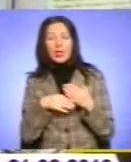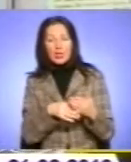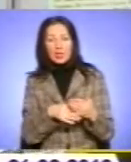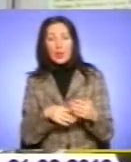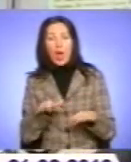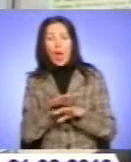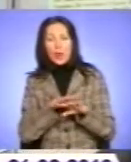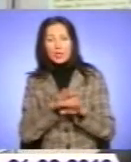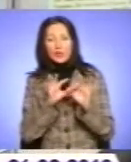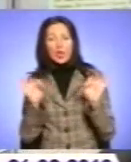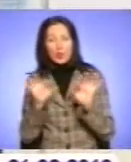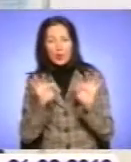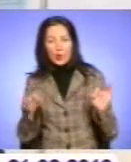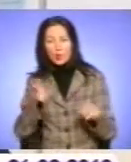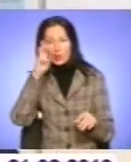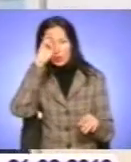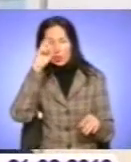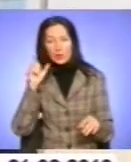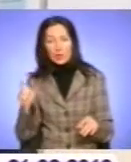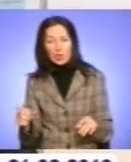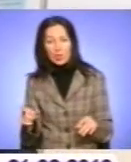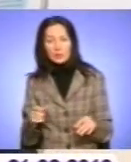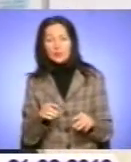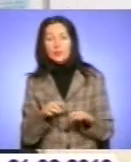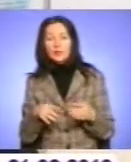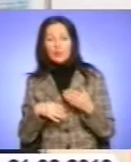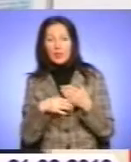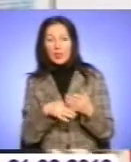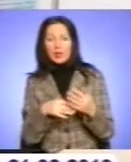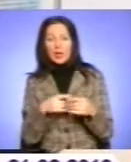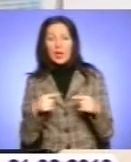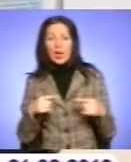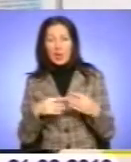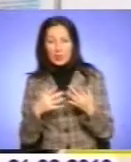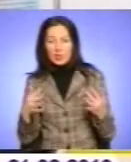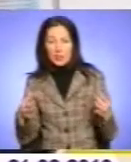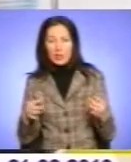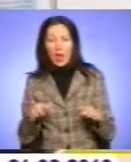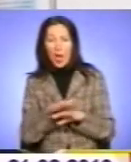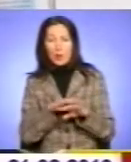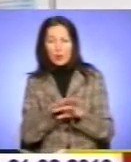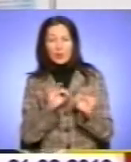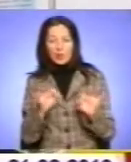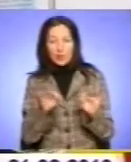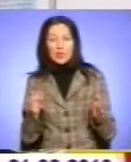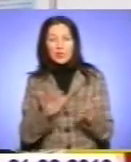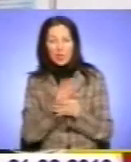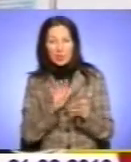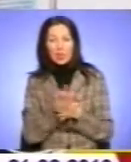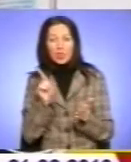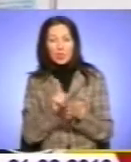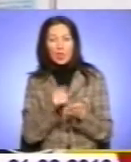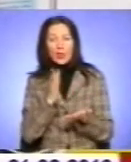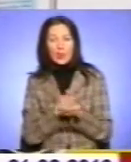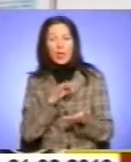государственним деятелям. Средства масової інформації повинні нести відповідальність за публікуємою інформацією. Що средства масової інформації